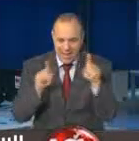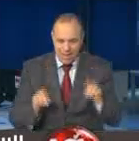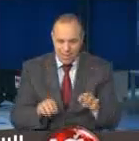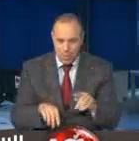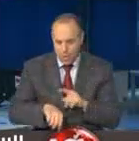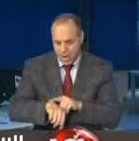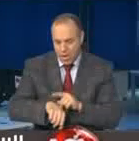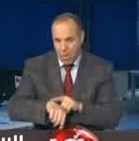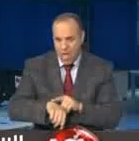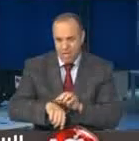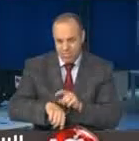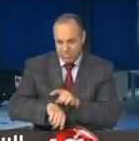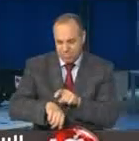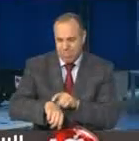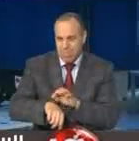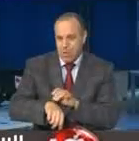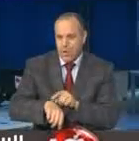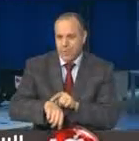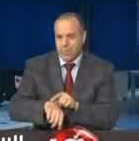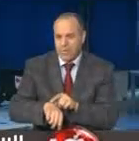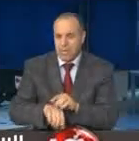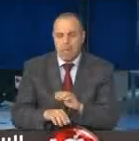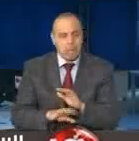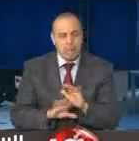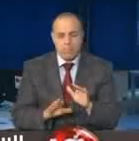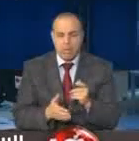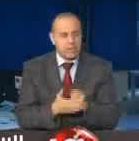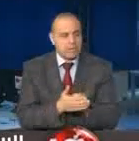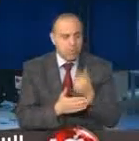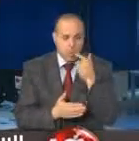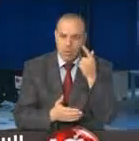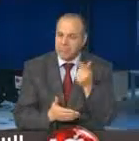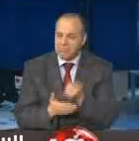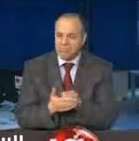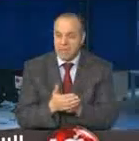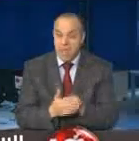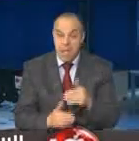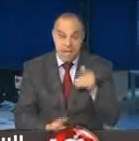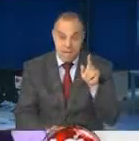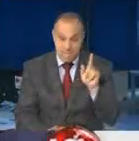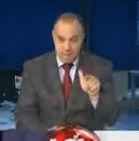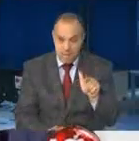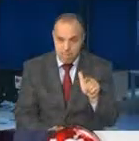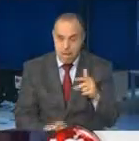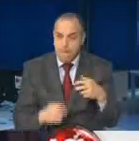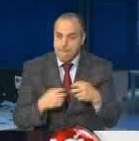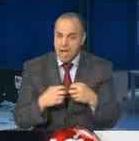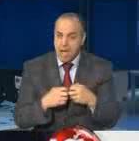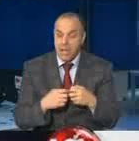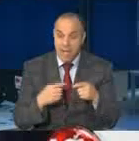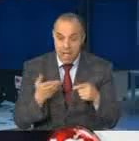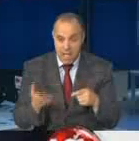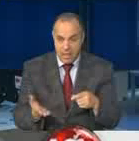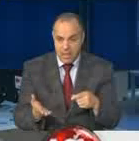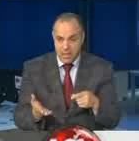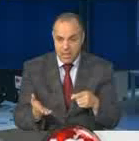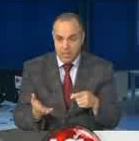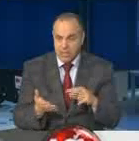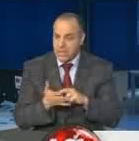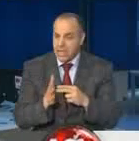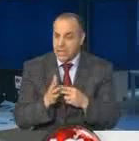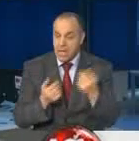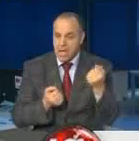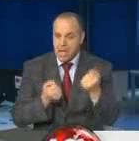وساعات الموصولة التي لم تجذب شريحة واسعة من الزبائن. في المقابل يتم المعرض في هذه الدورة